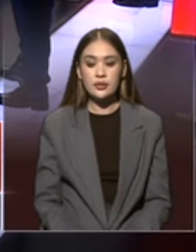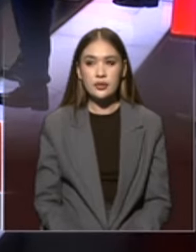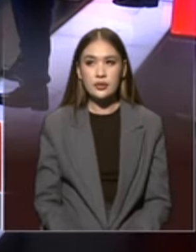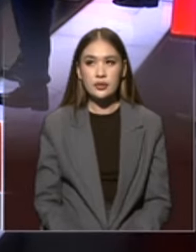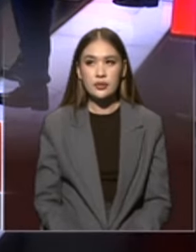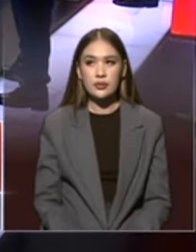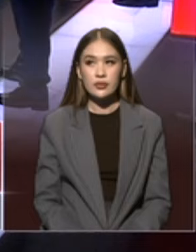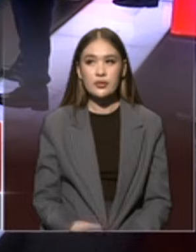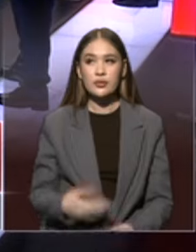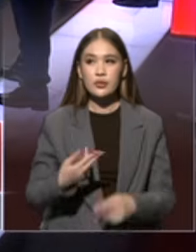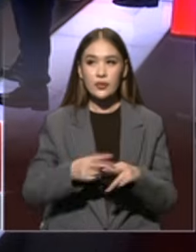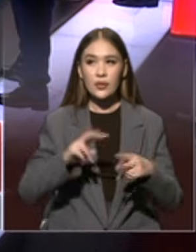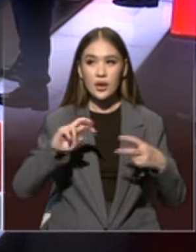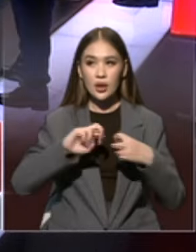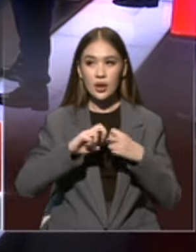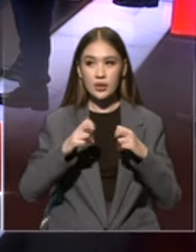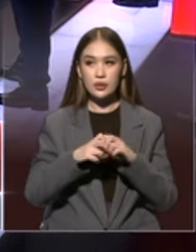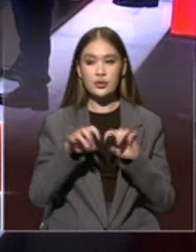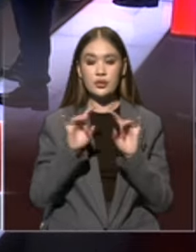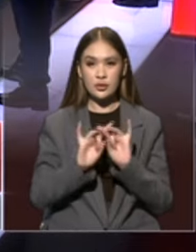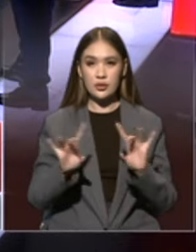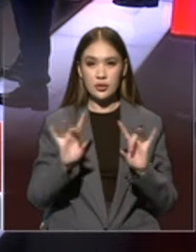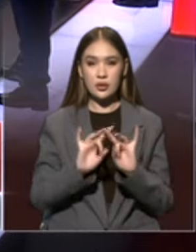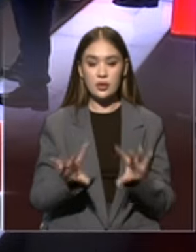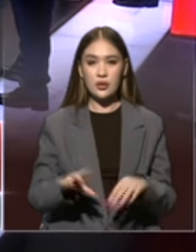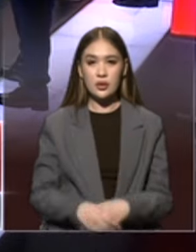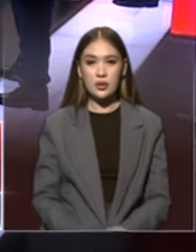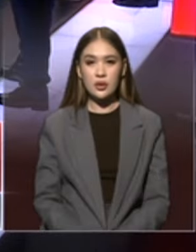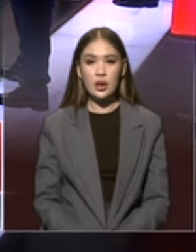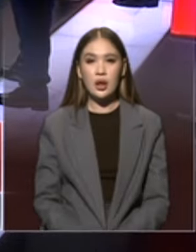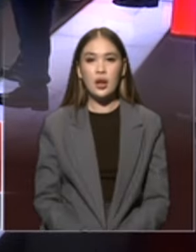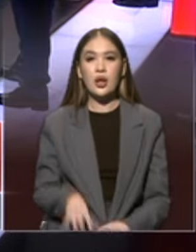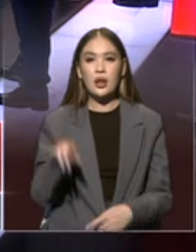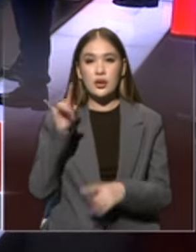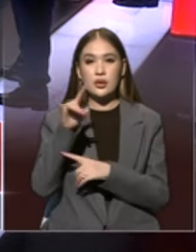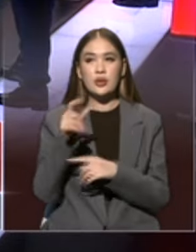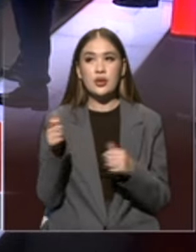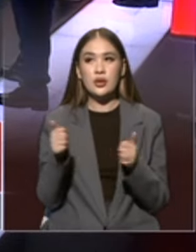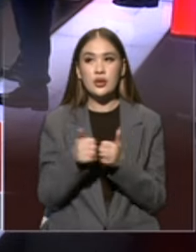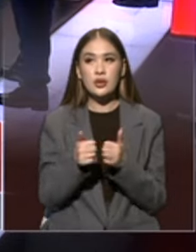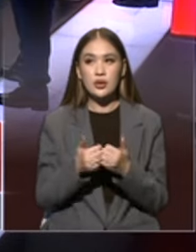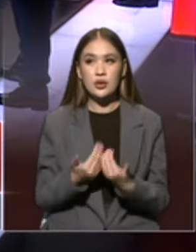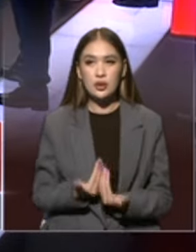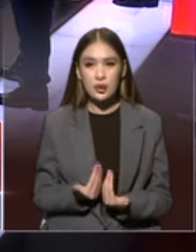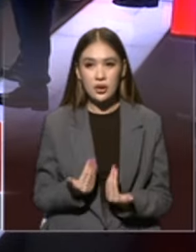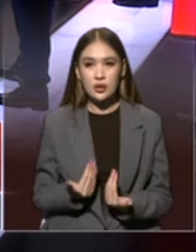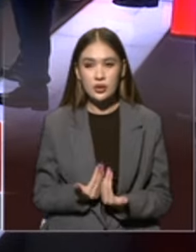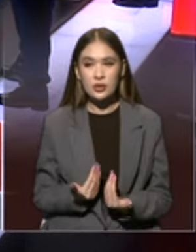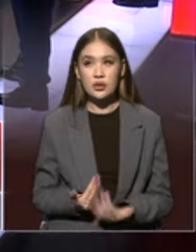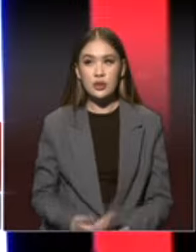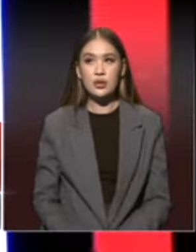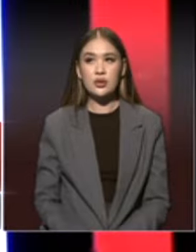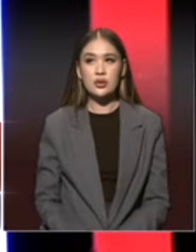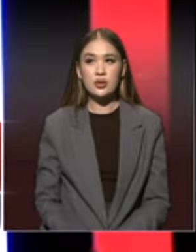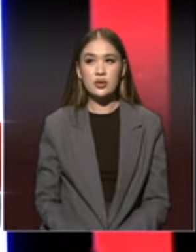Басыңыздағы проблеманы айтып беріңізші. Саяжайда тұрасыз. Солай ма?